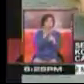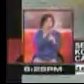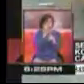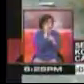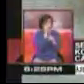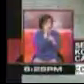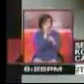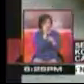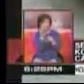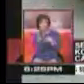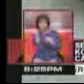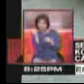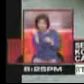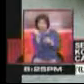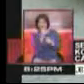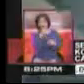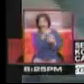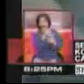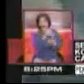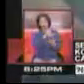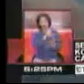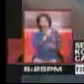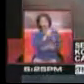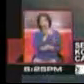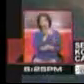sa isang garahe sa Malanday, Valenzuela.